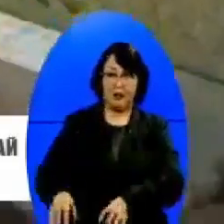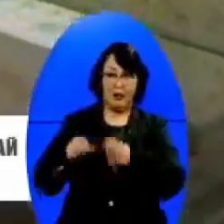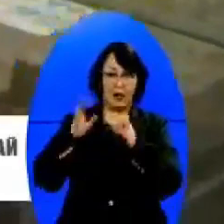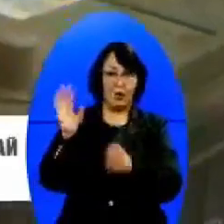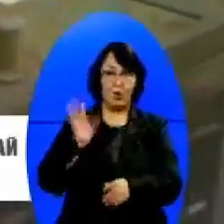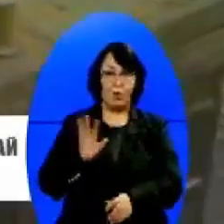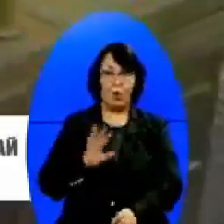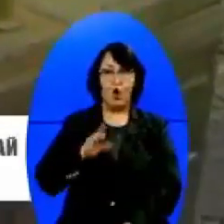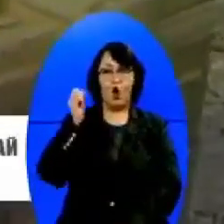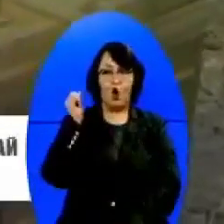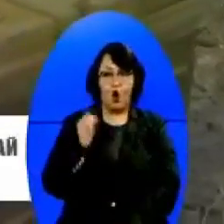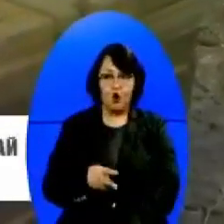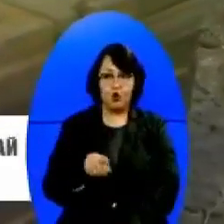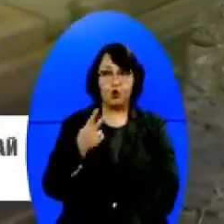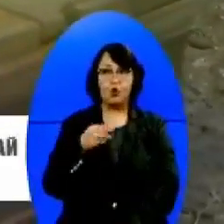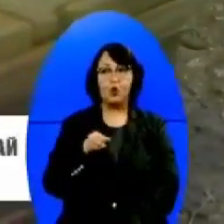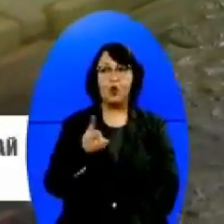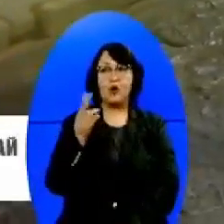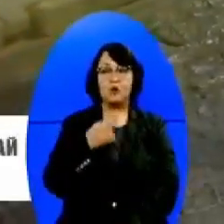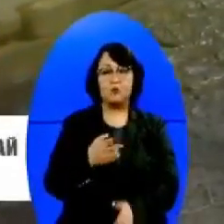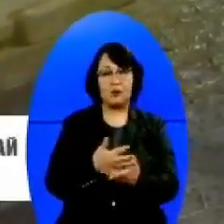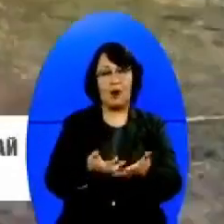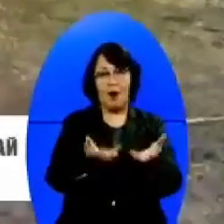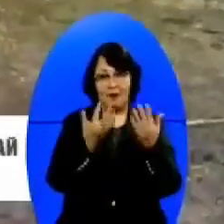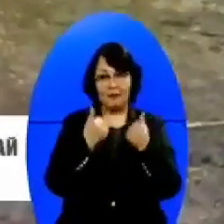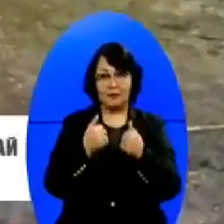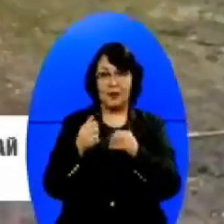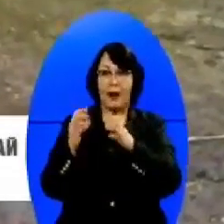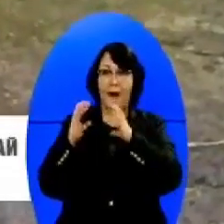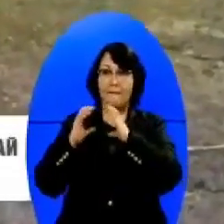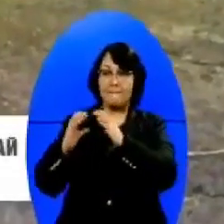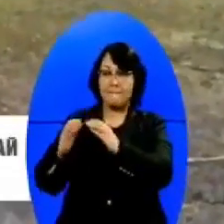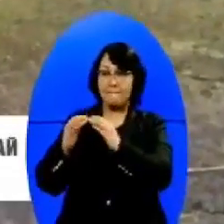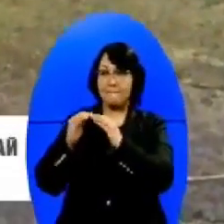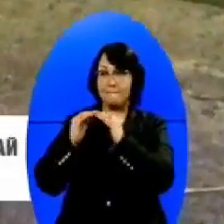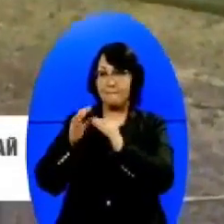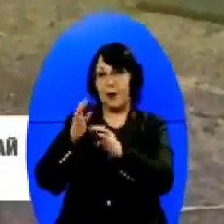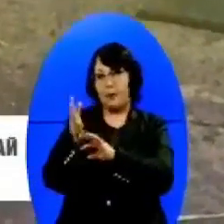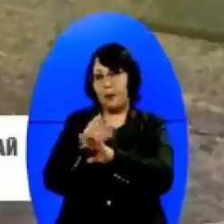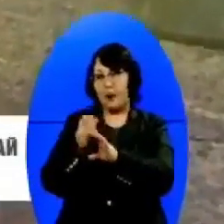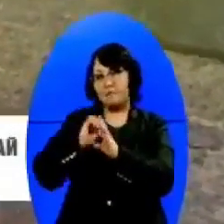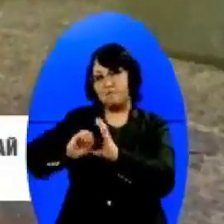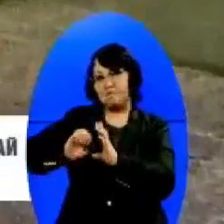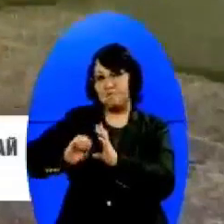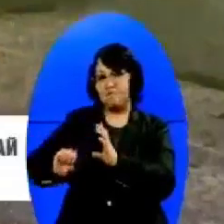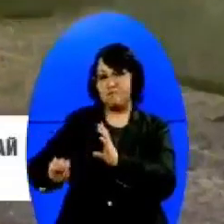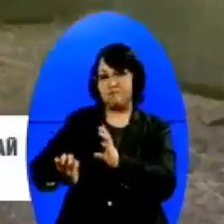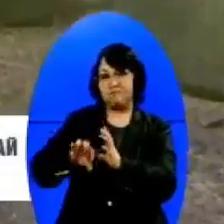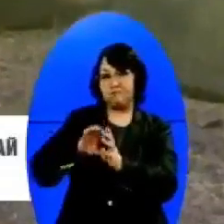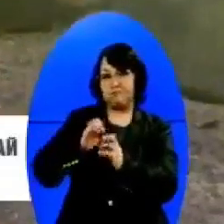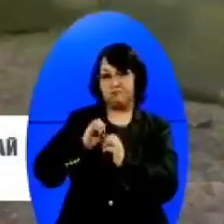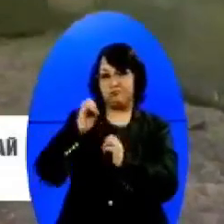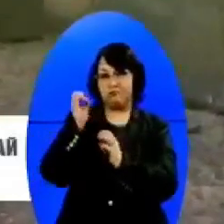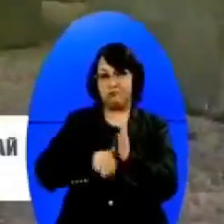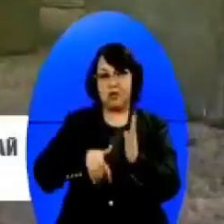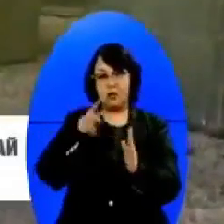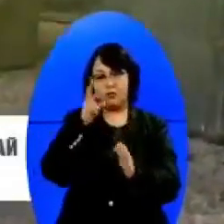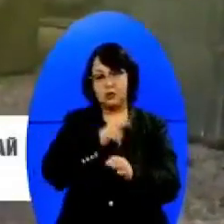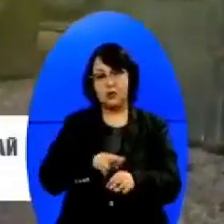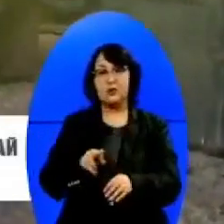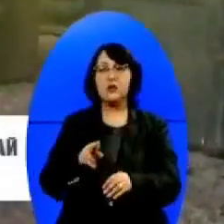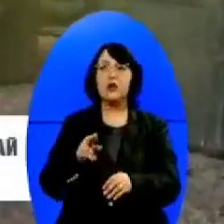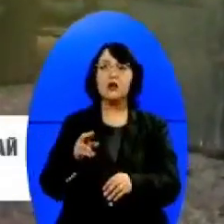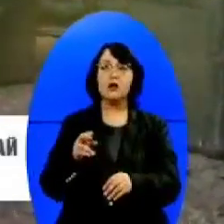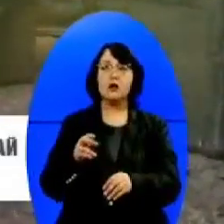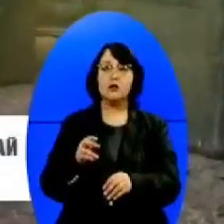авдаг газарт заавал тушаах нь иргэдийн байгаль орчинд болон эрүүл мэндэд хийж буй ихний чухал алхам болох юм. Харин дараагийн шатанд хаягдл